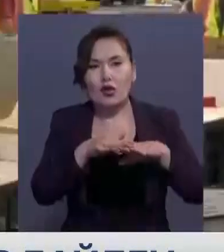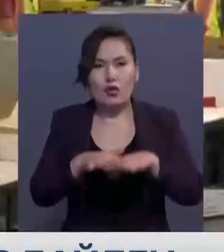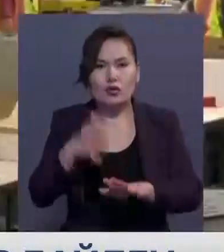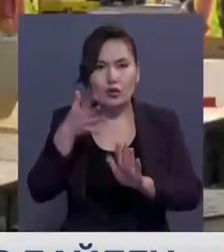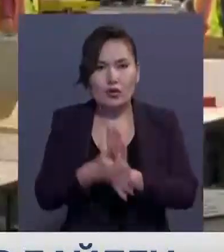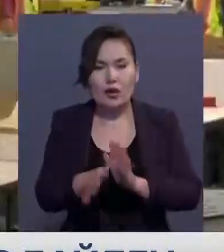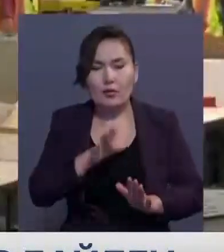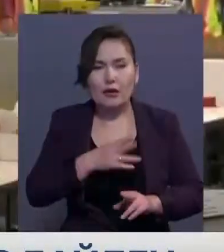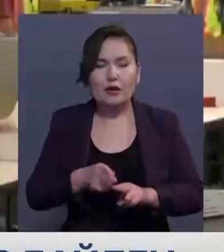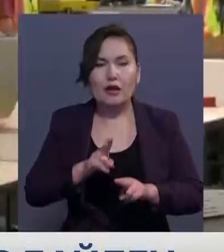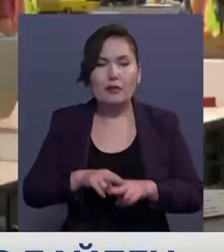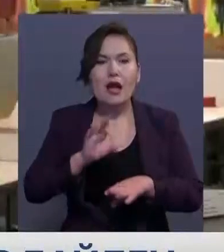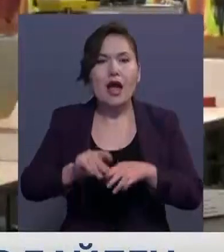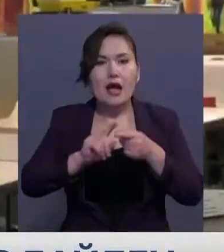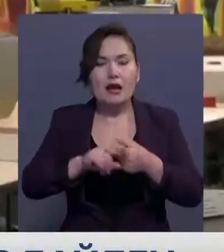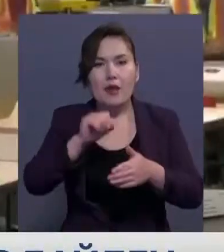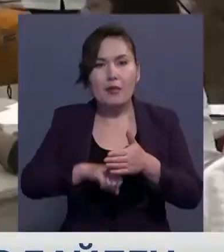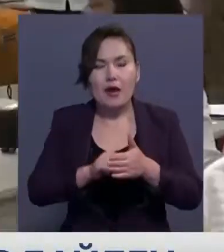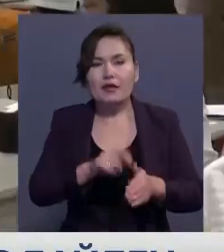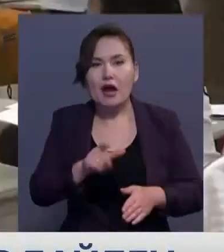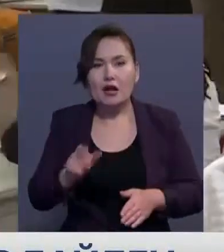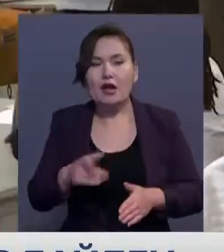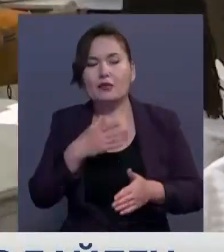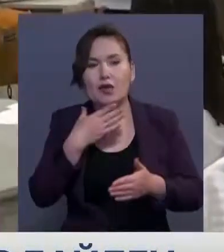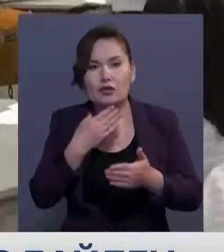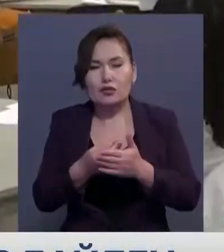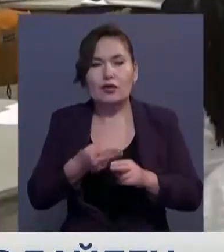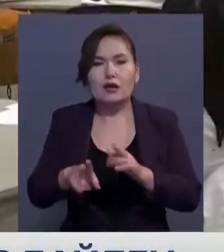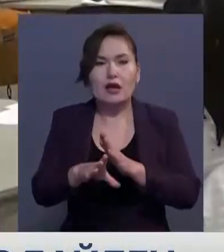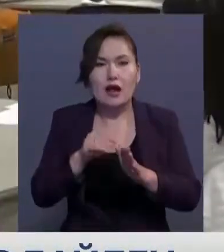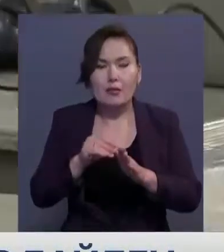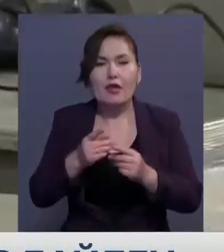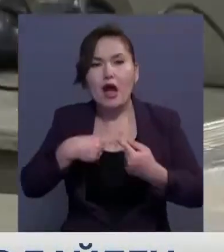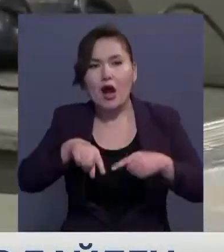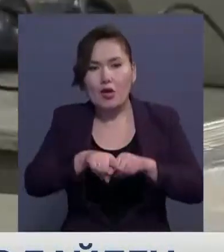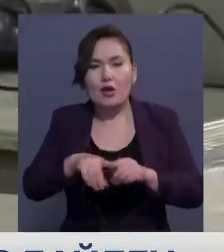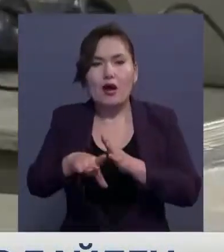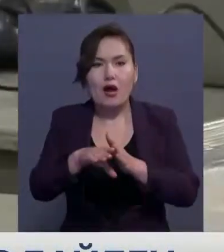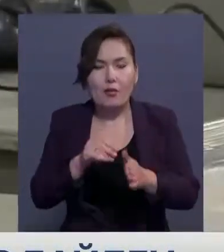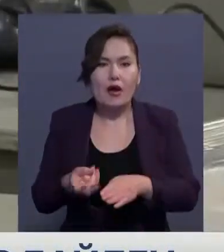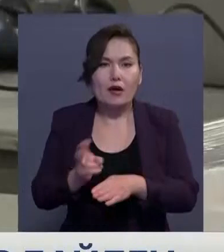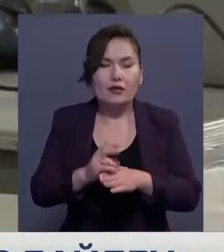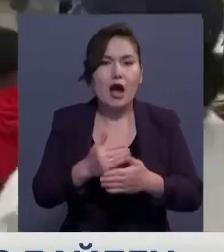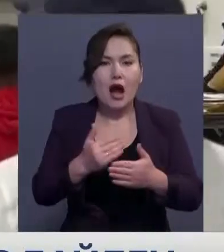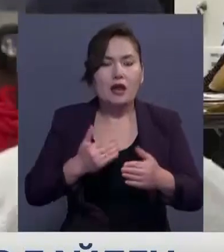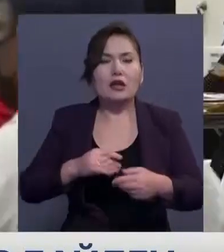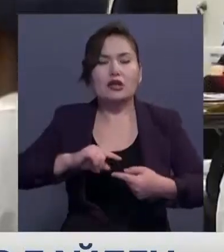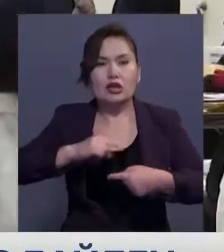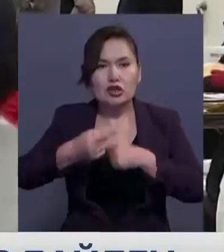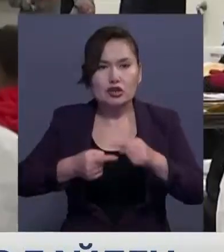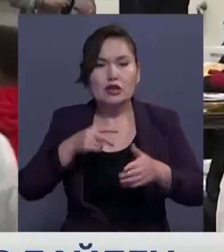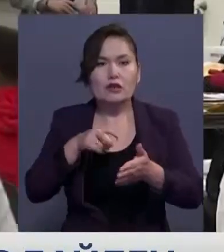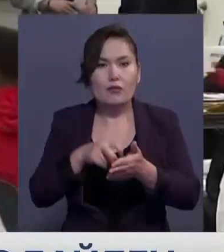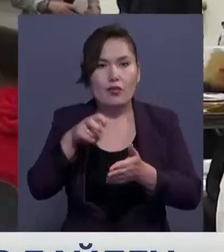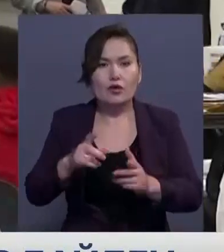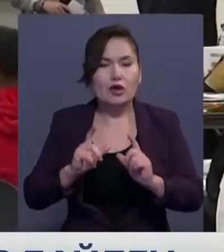жұмсалған. Бұдан бөлек індетке байланысты адамдар өз таңдауын сайлау учаскелеріне ғана жасап қоймай, алдын ала пошта бөлімшелер арқылы